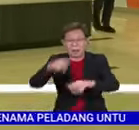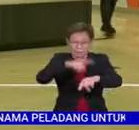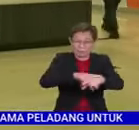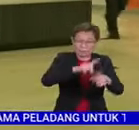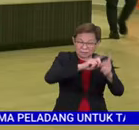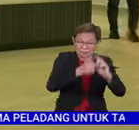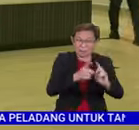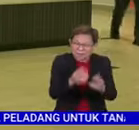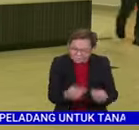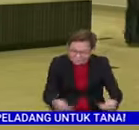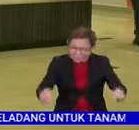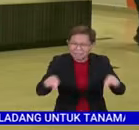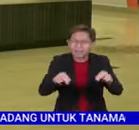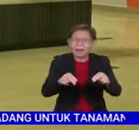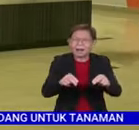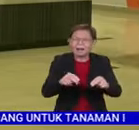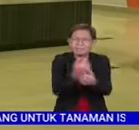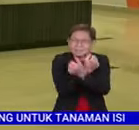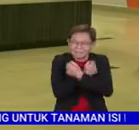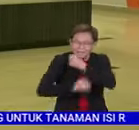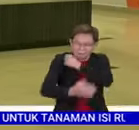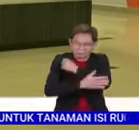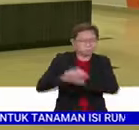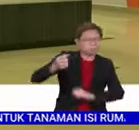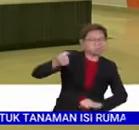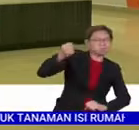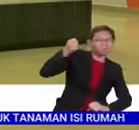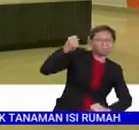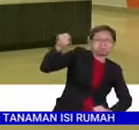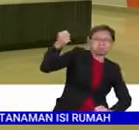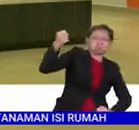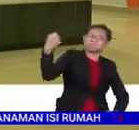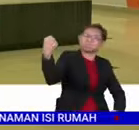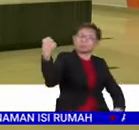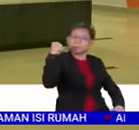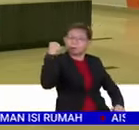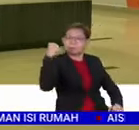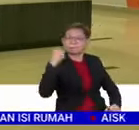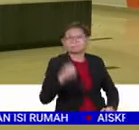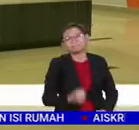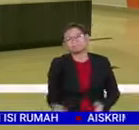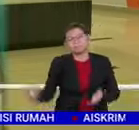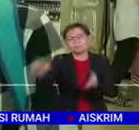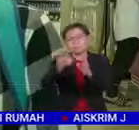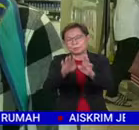nilai patriotik masih dipegang teguh. Rufina Mary Ambrose, Berita ATN.